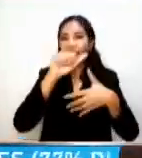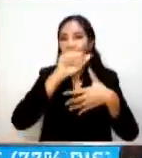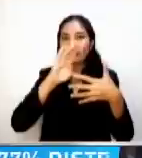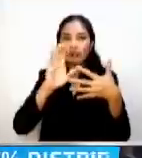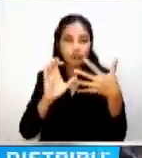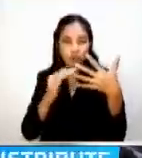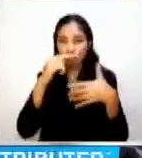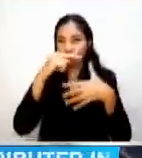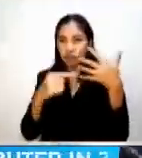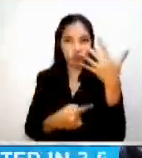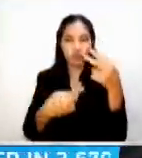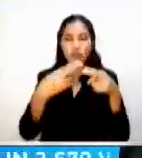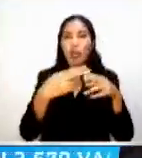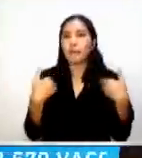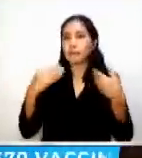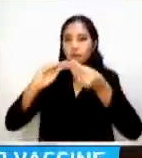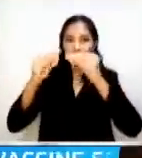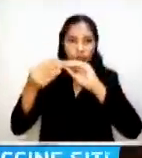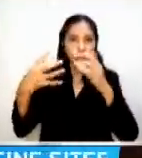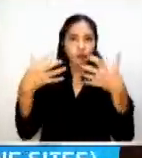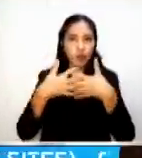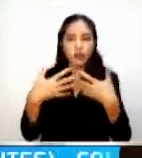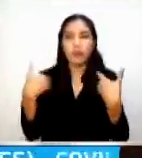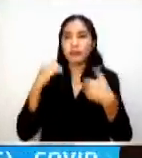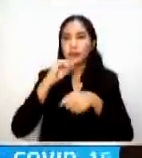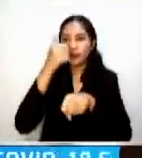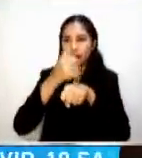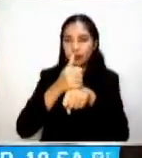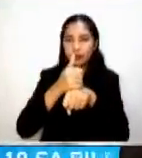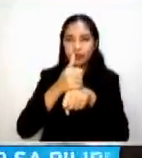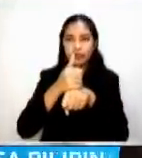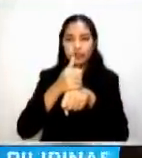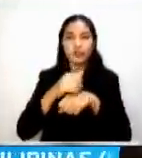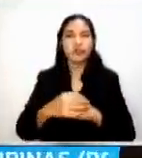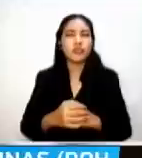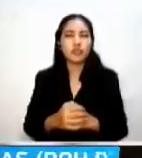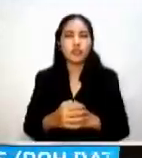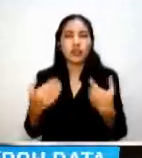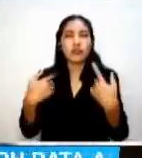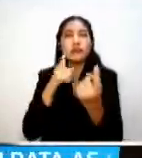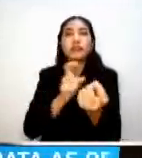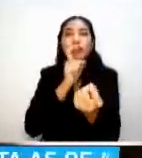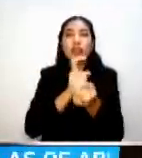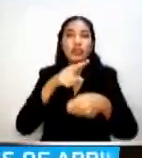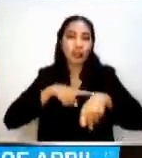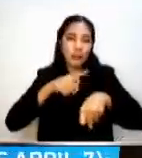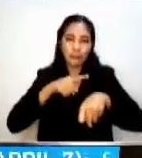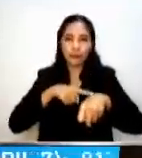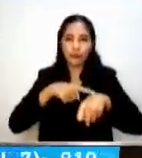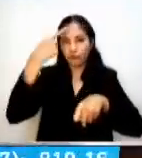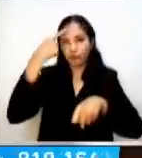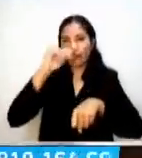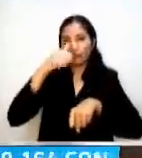na naka-assign at yung mga nakalagay na naka-assign sa serial number may specific na oras kung kailan sila dapat pumunta doon sa mga lugar